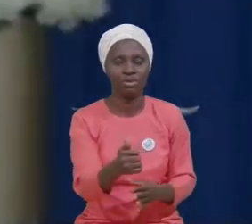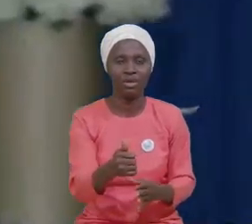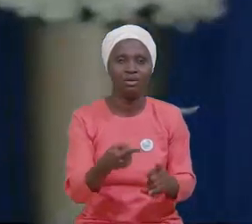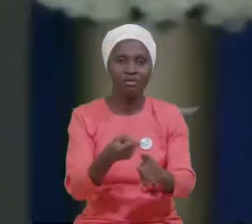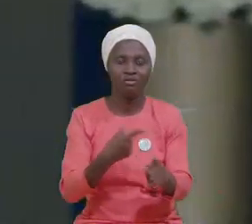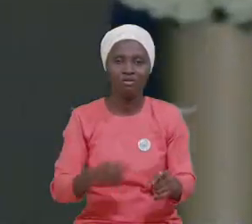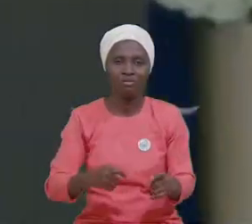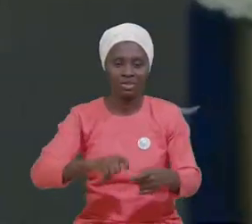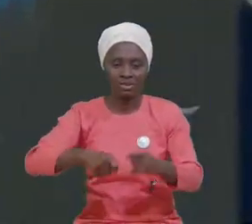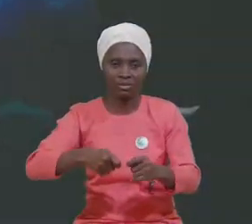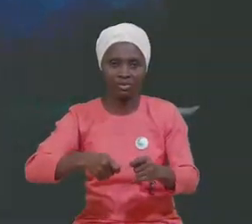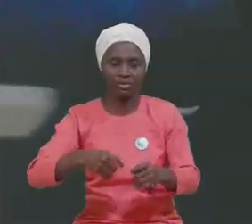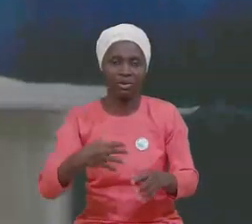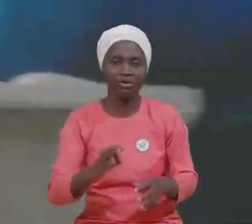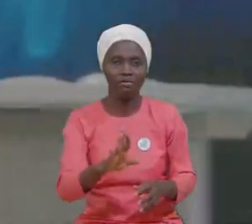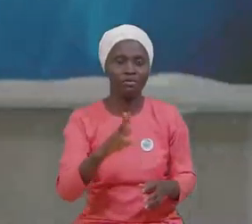Détache les liens de ton cou.